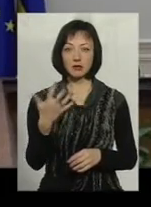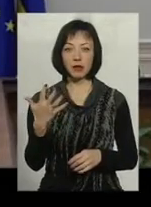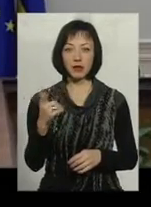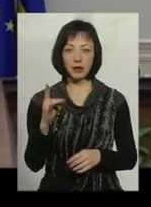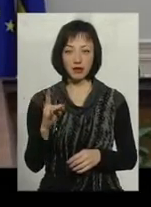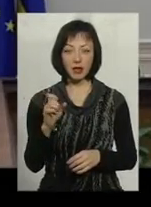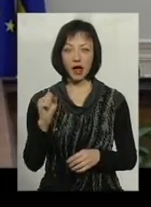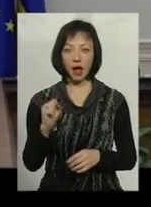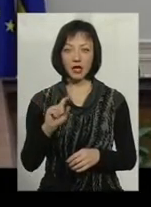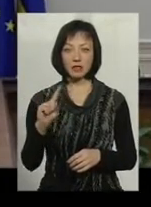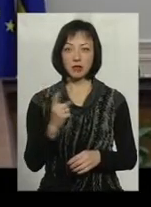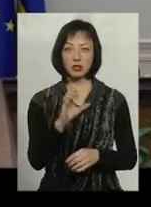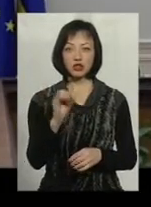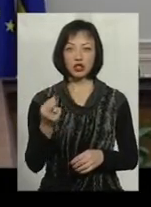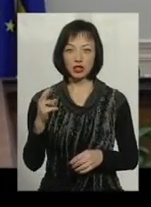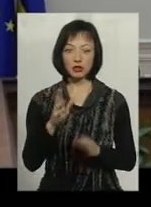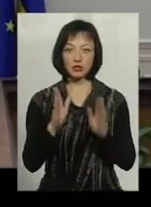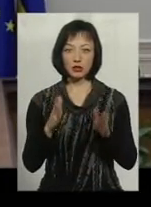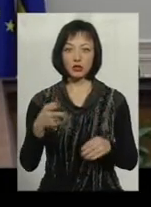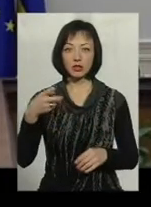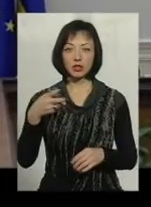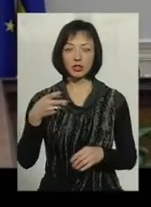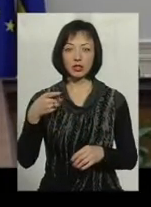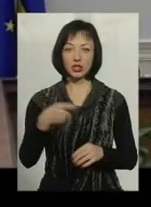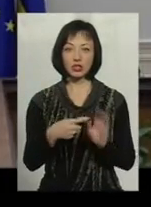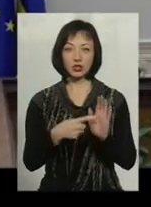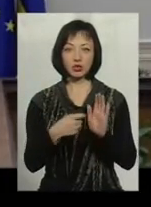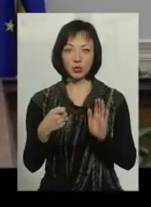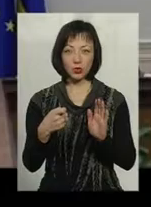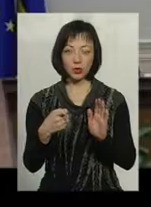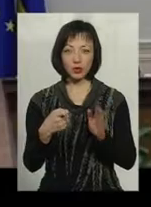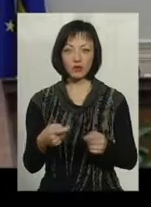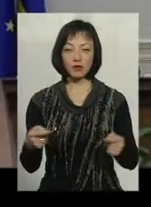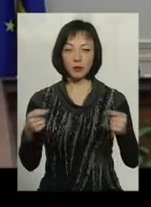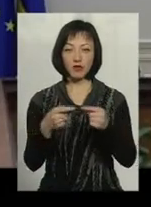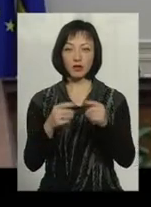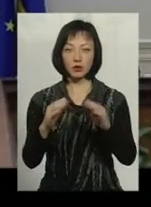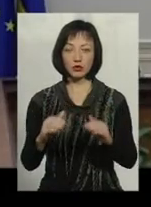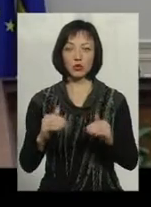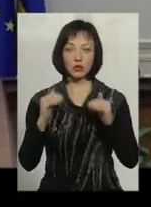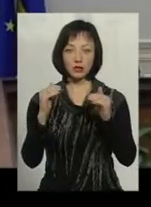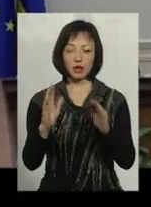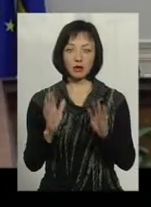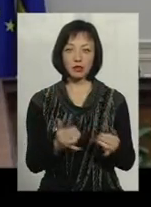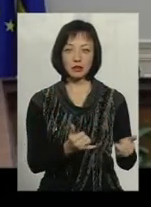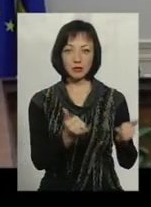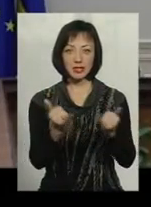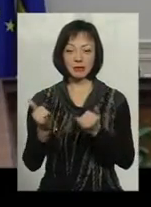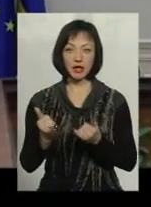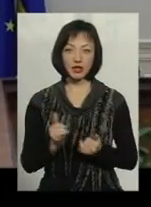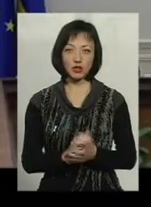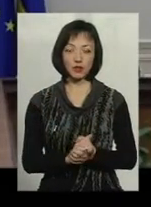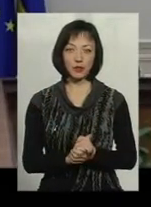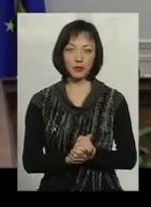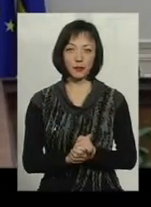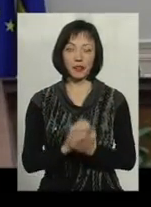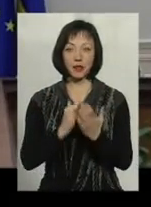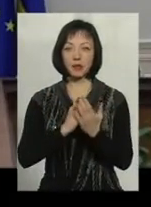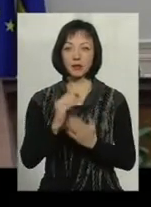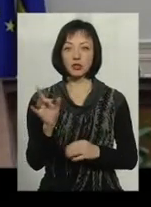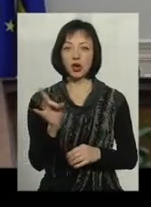рівні мінімальному, на рівні 3200 однієї мінімальної зарплати. Спочатку коментар, роз'яснення